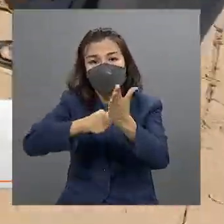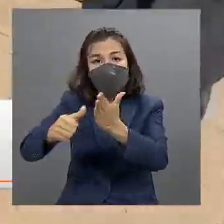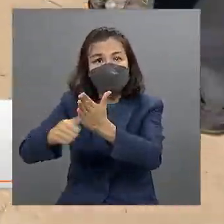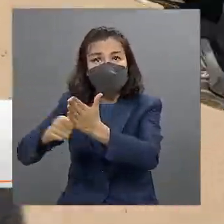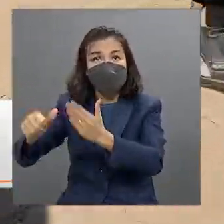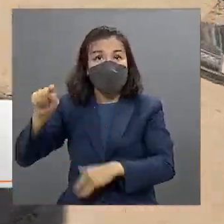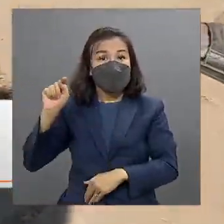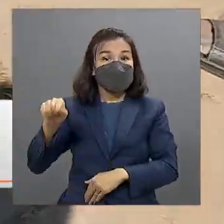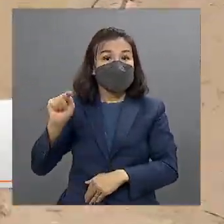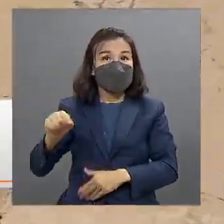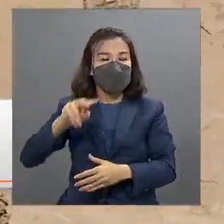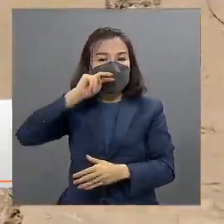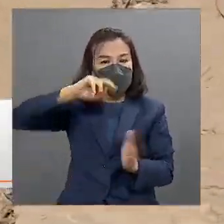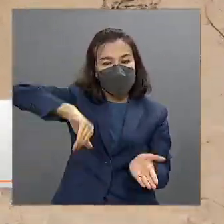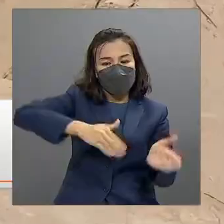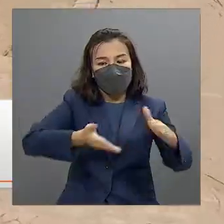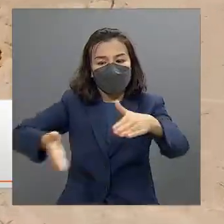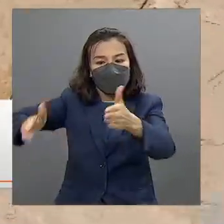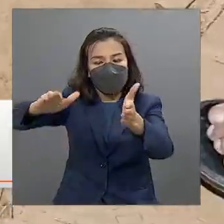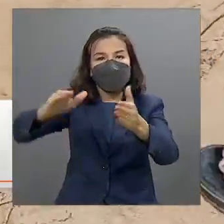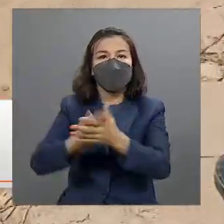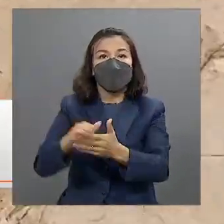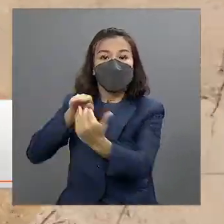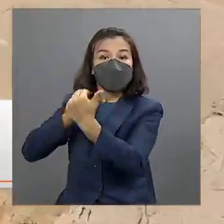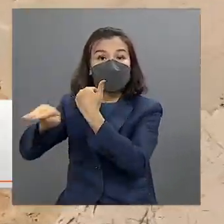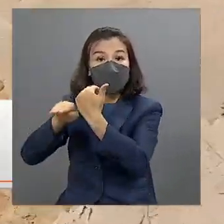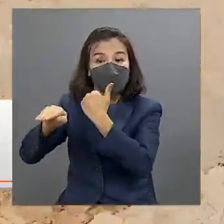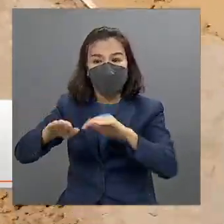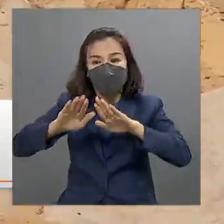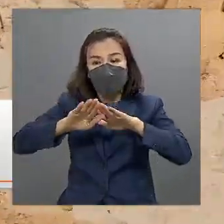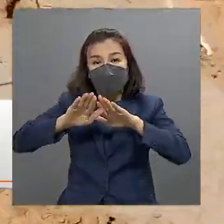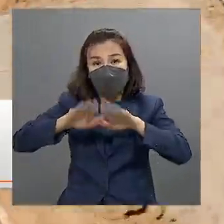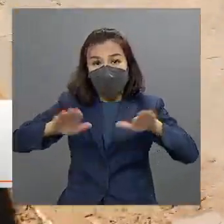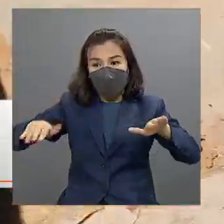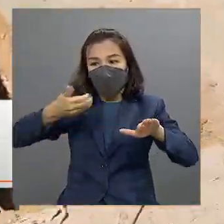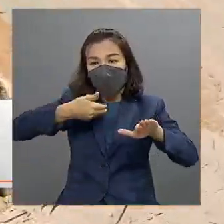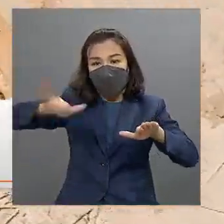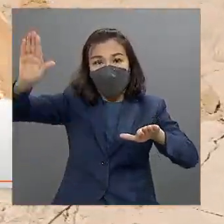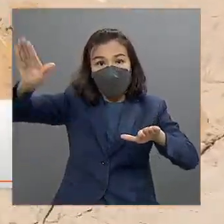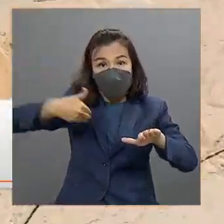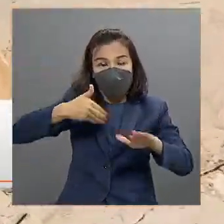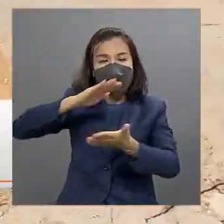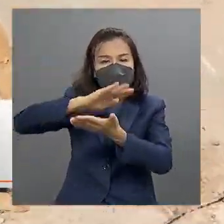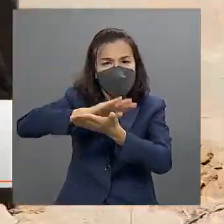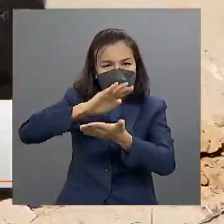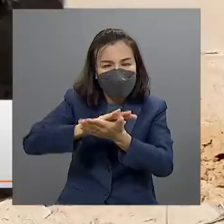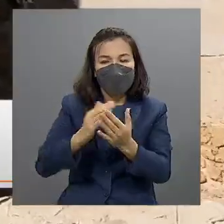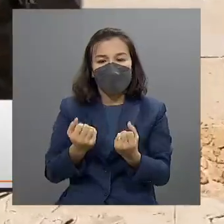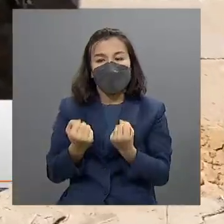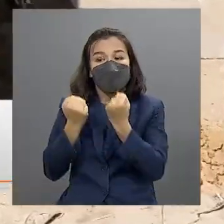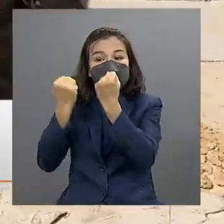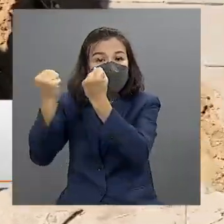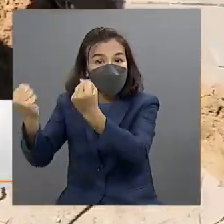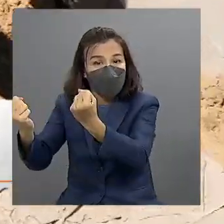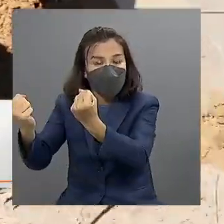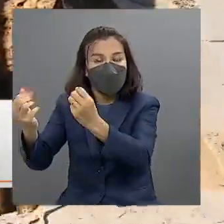เป็เส้นทางที่เด็กๆใหมู่บ้านใช้ทางหลักในการสนจอนไปโรงเรีนแล้วก็เป็นธนนในการสันจอนและวาง